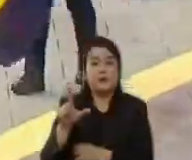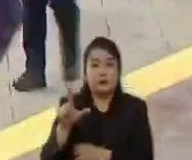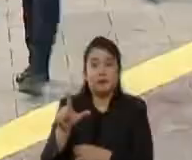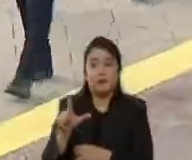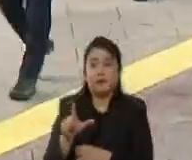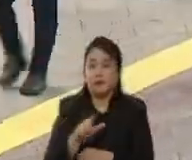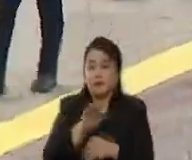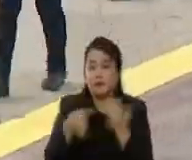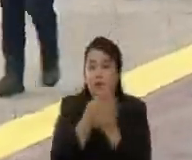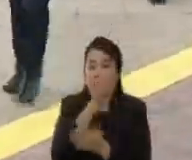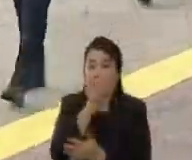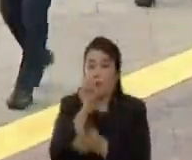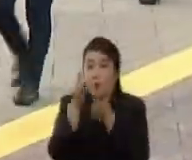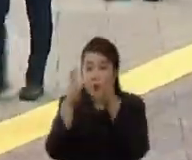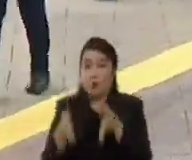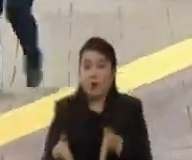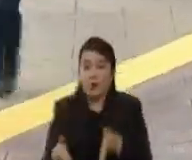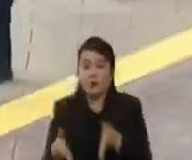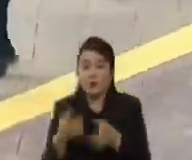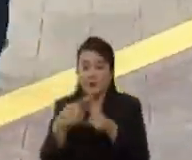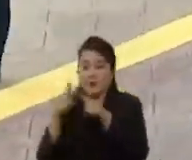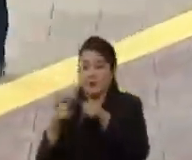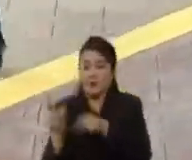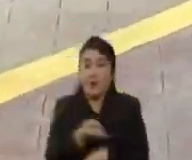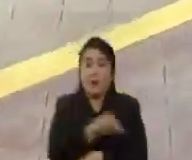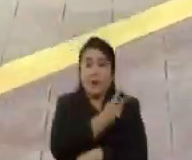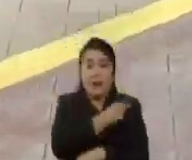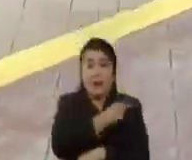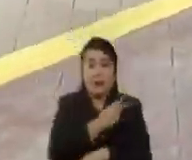kekuatan 40 anggota lain-lain pangkat.